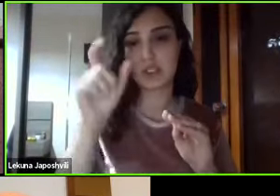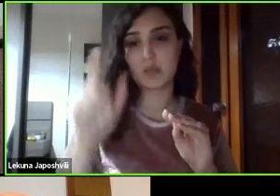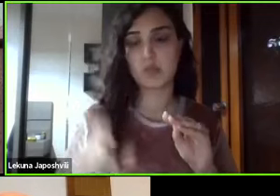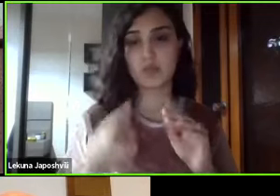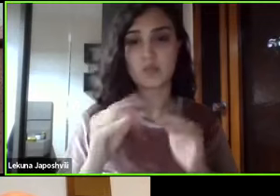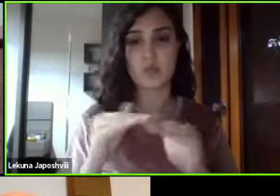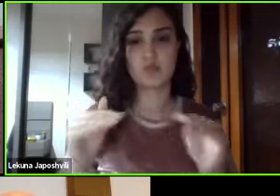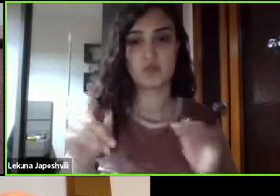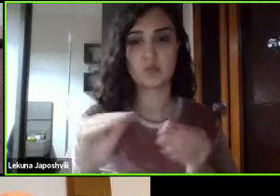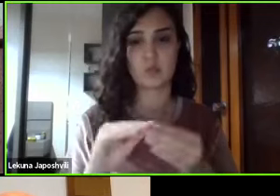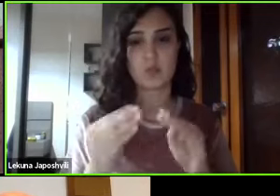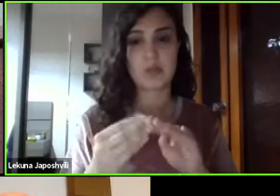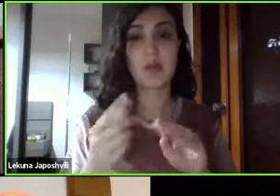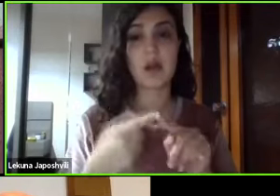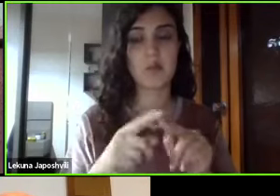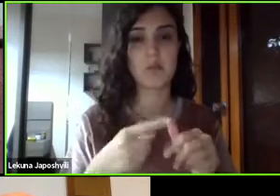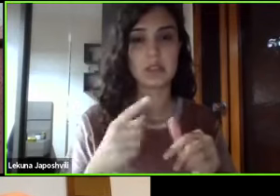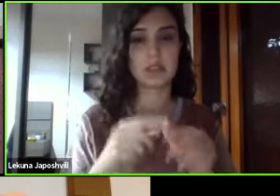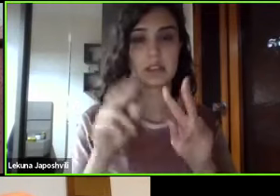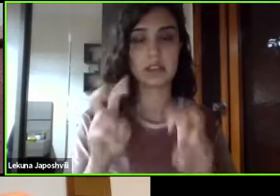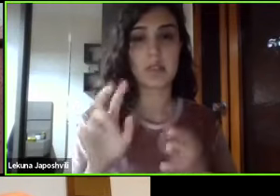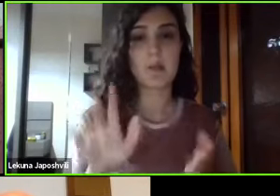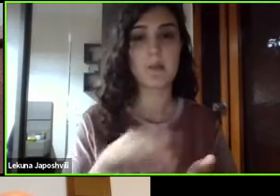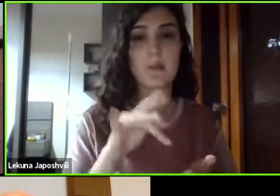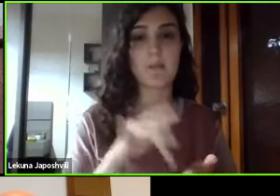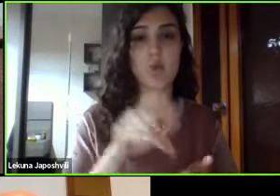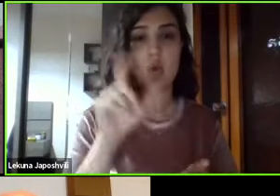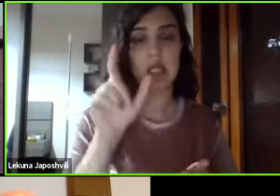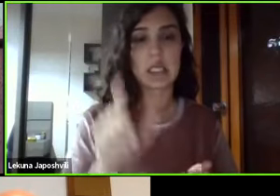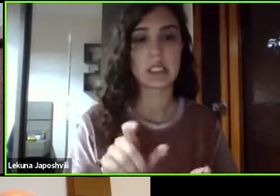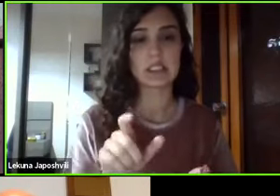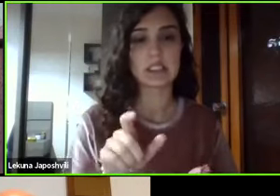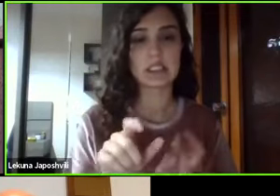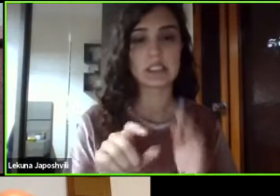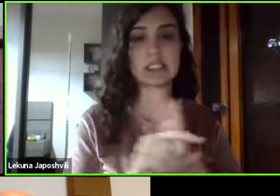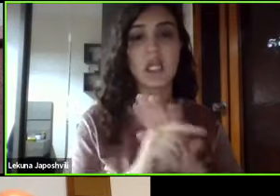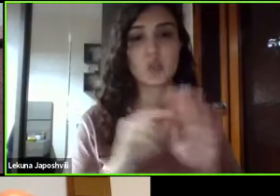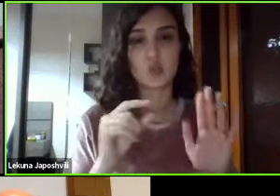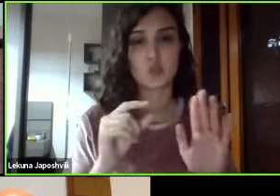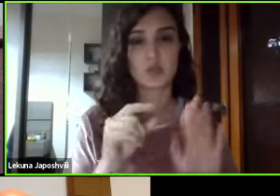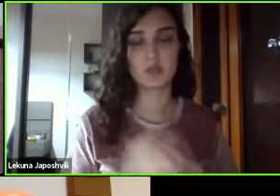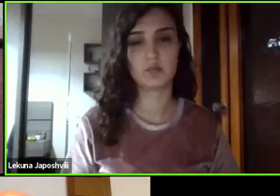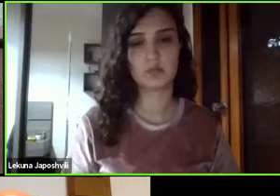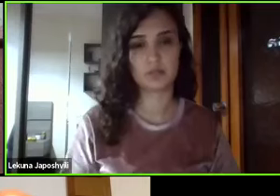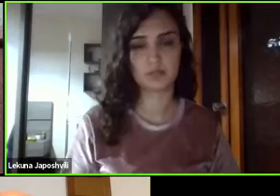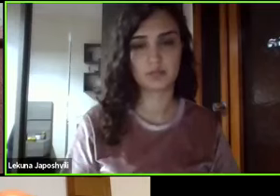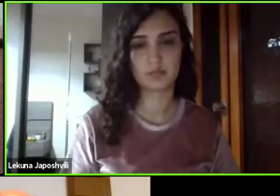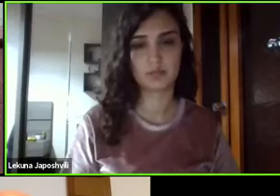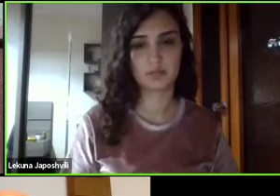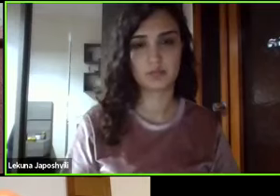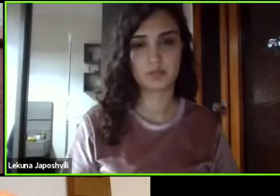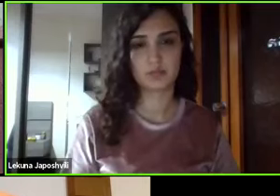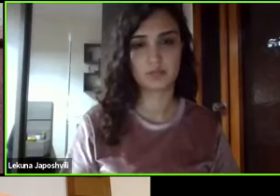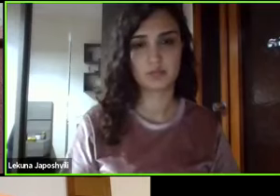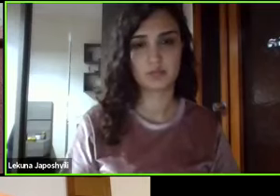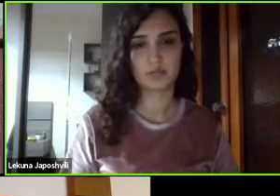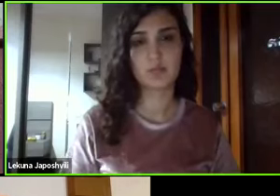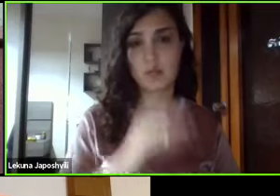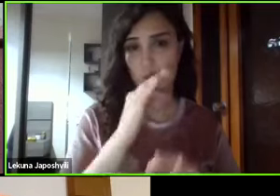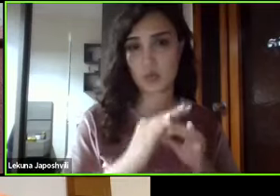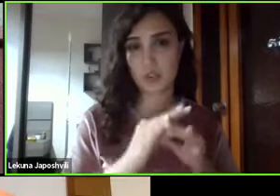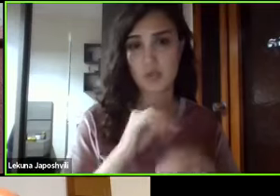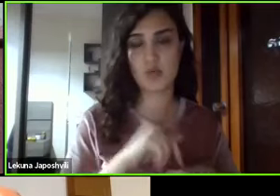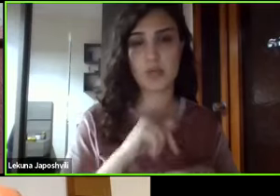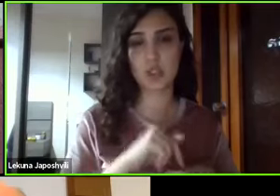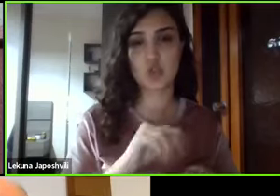აი ამას ვეძახი მე მოქალაქის აი სტატუსს, არსებობა, რომელსაც უნდა პასუხისგებლობა იქნას ყველა